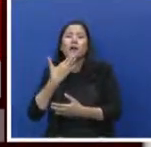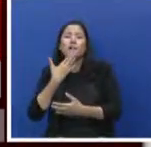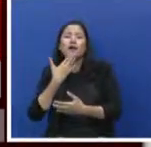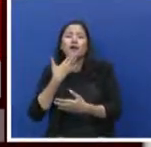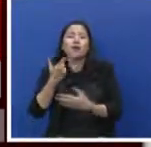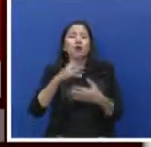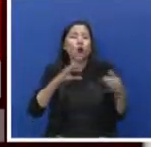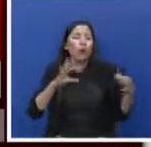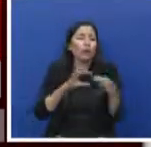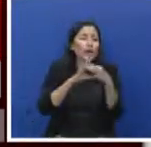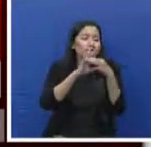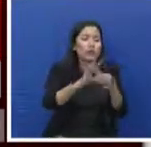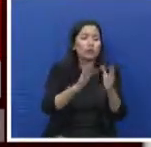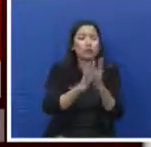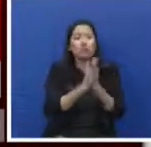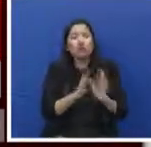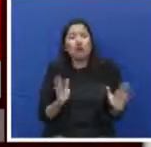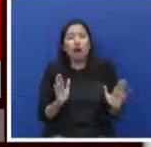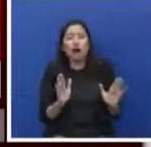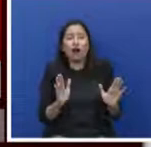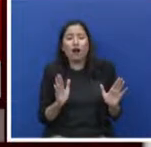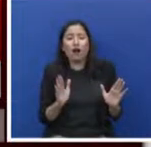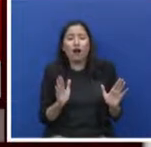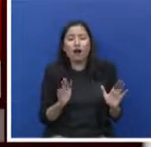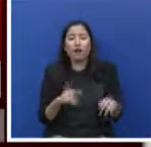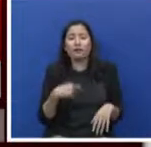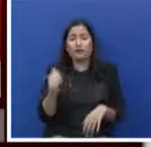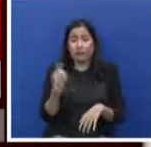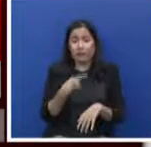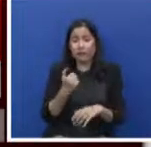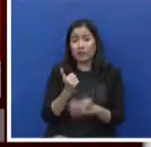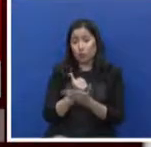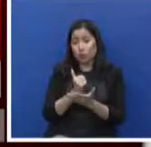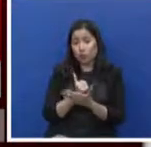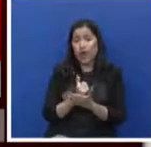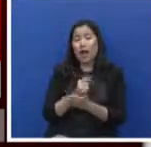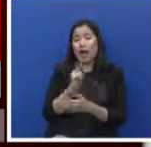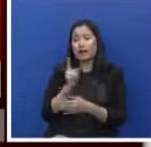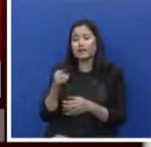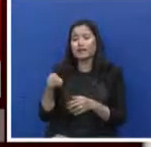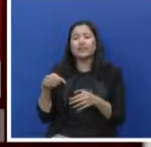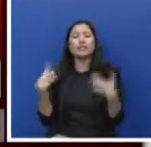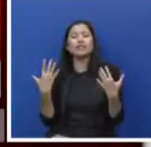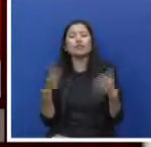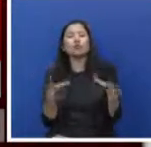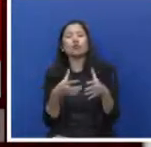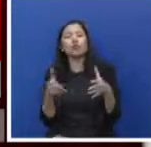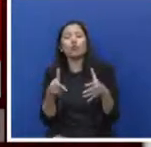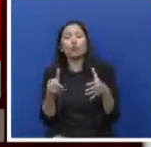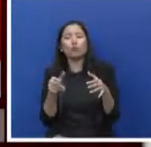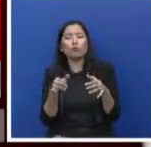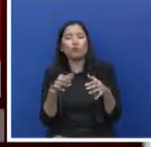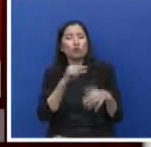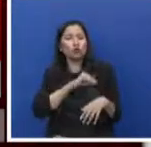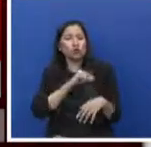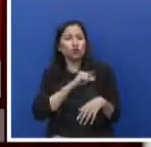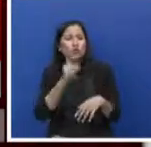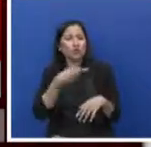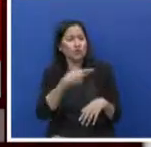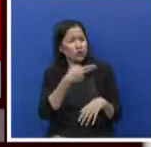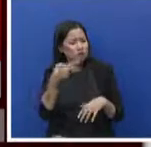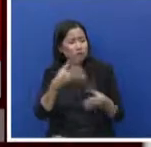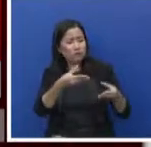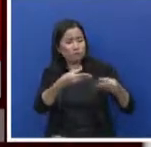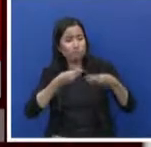untuk berkolaborasi juga luar biasa sekali. Dan kita tuh sebenarnya termasuk golongan yang beruntung ya Mbak, karena Indonesia sudah dapat vaksinnya.